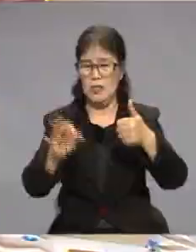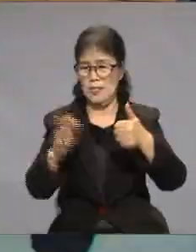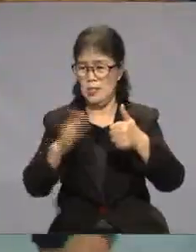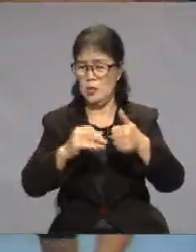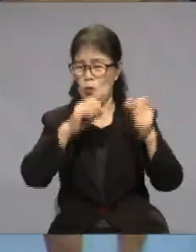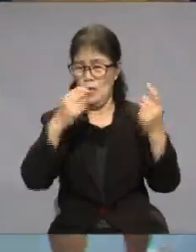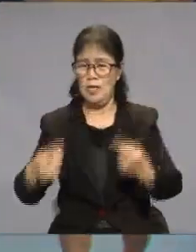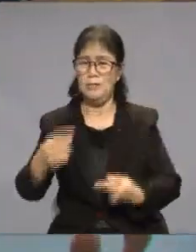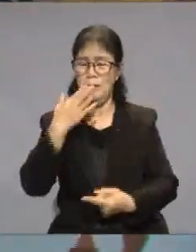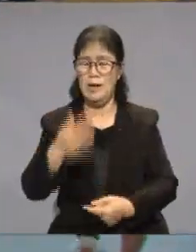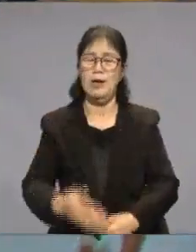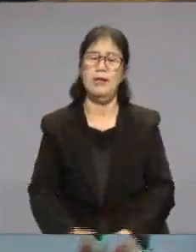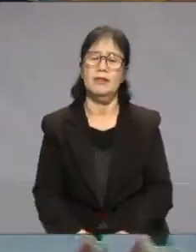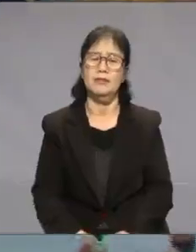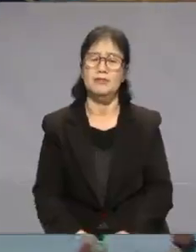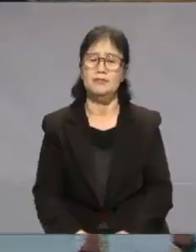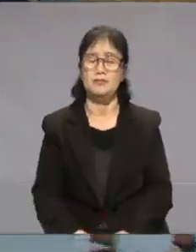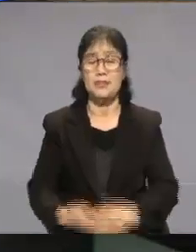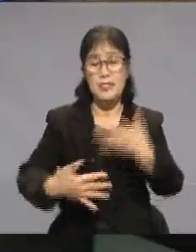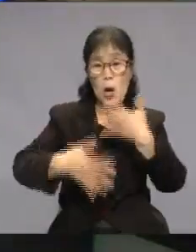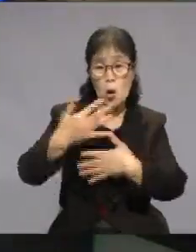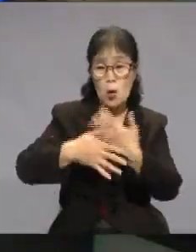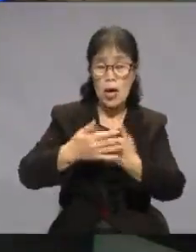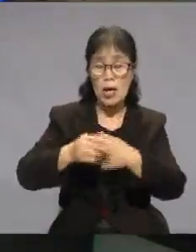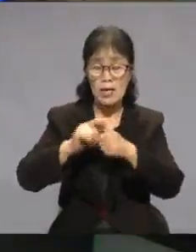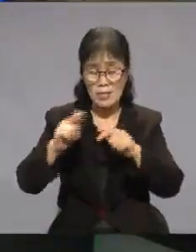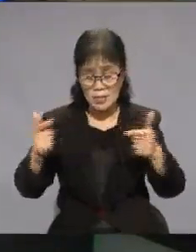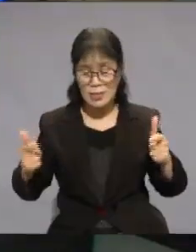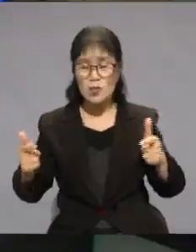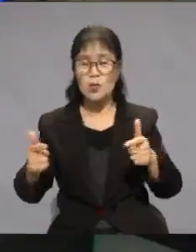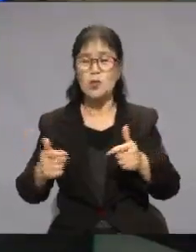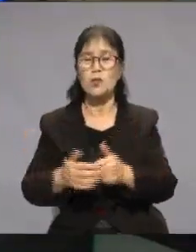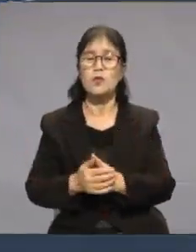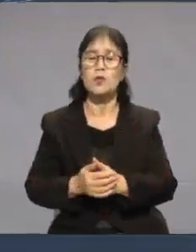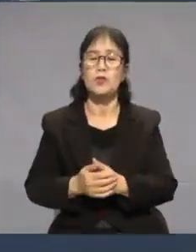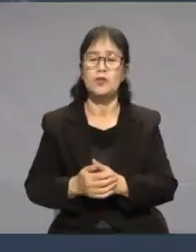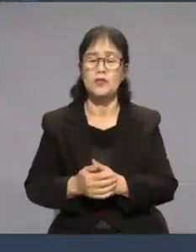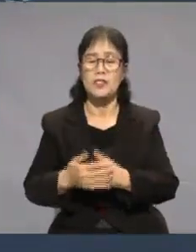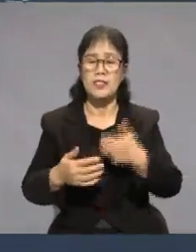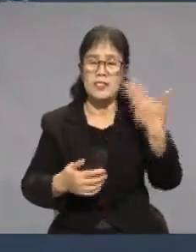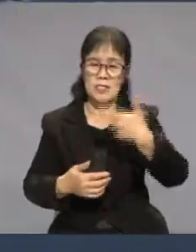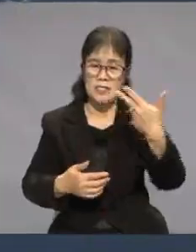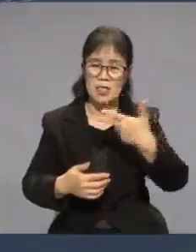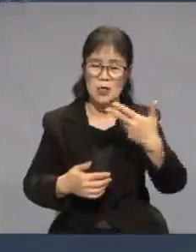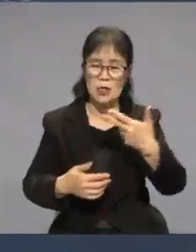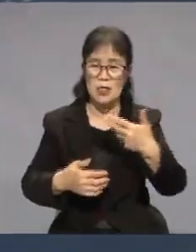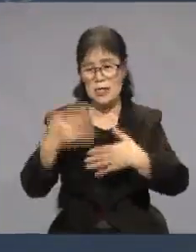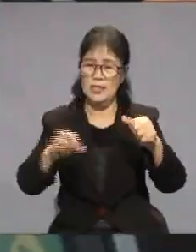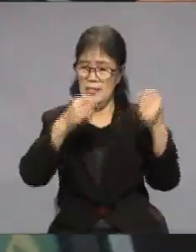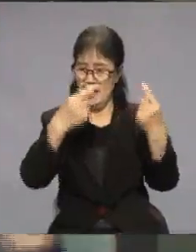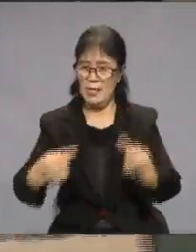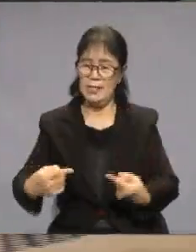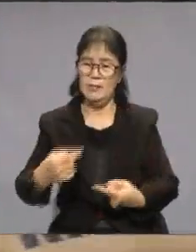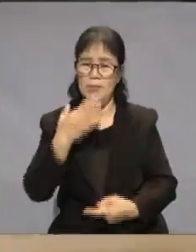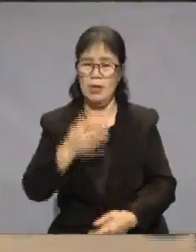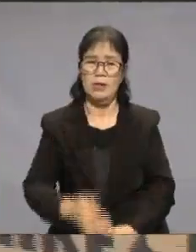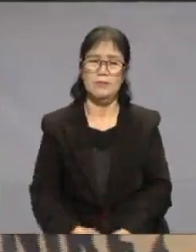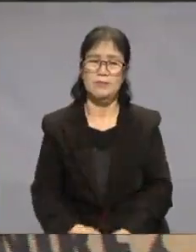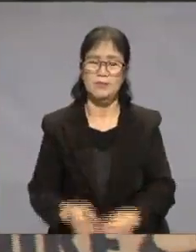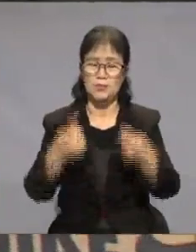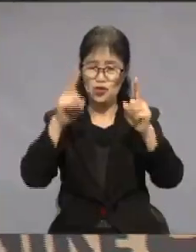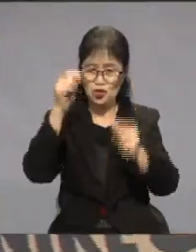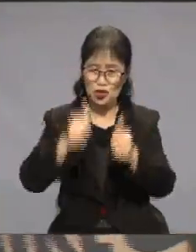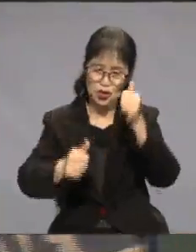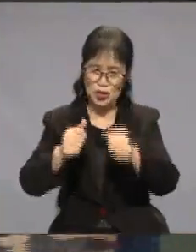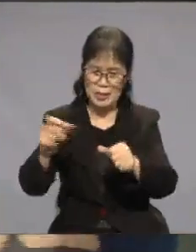있습니다. 메가박스와 CGV, 롯데시네마 등에서는 영화를 7,000원에 볼 수 있습니다. 수능